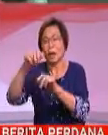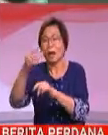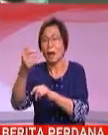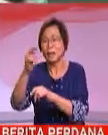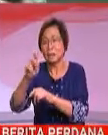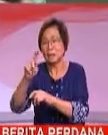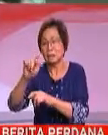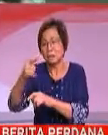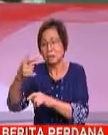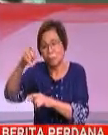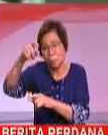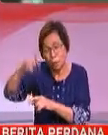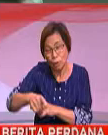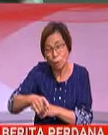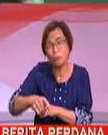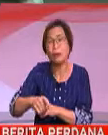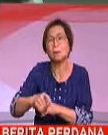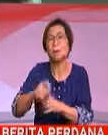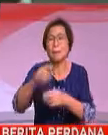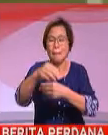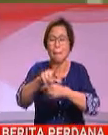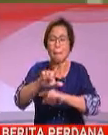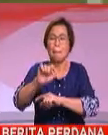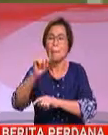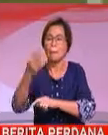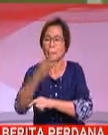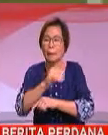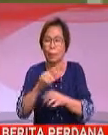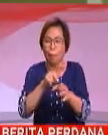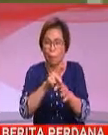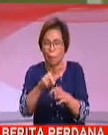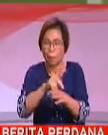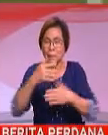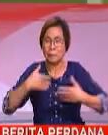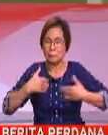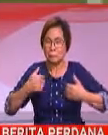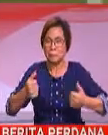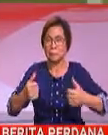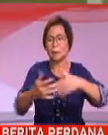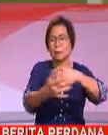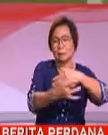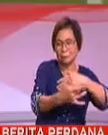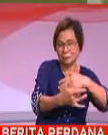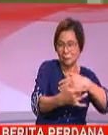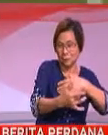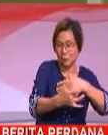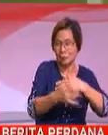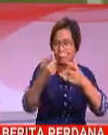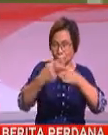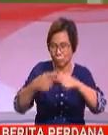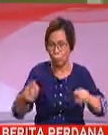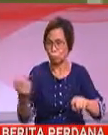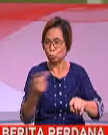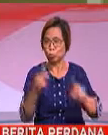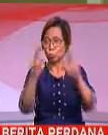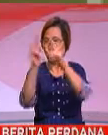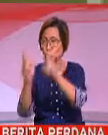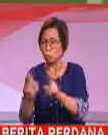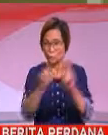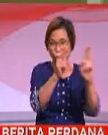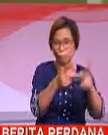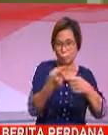dan memerlukan kepakaran petugas kesihatan. Okey, dari segi teknikal, perbezaan kedua-dua ujian